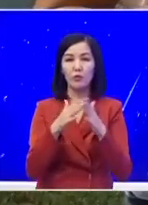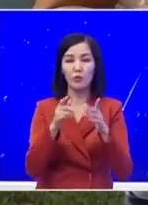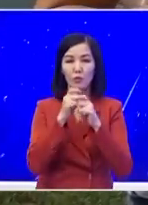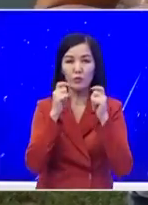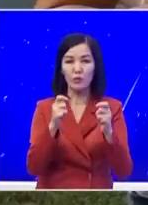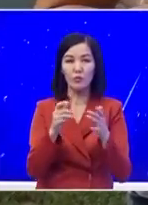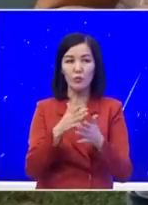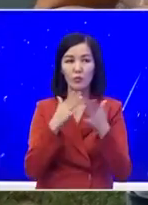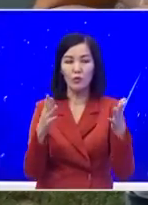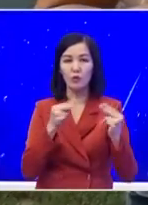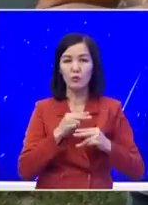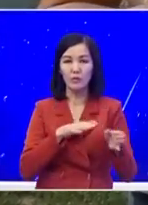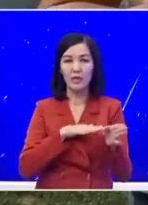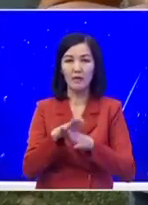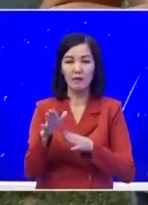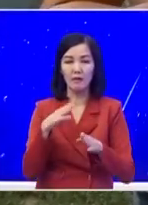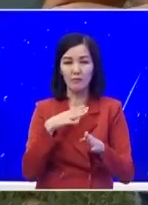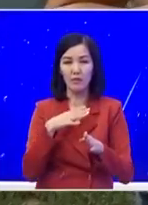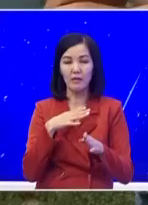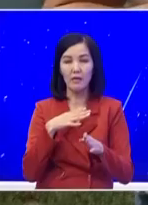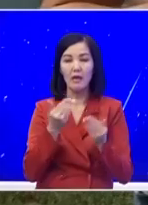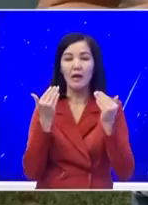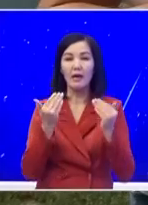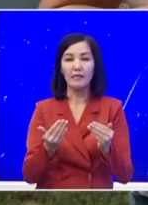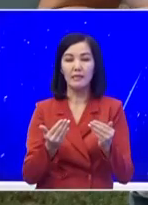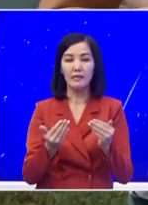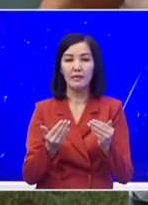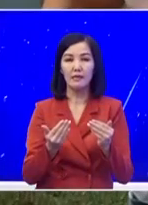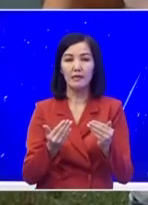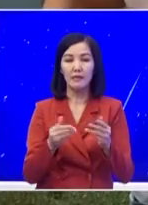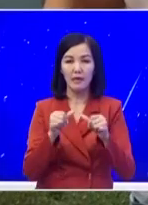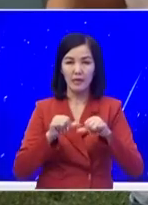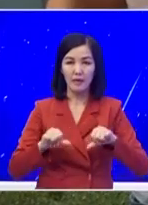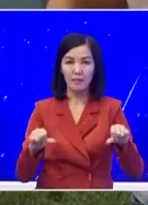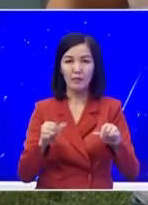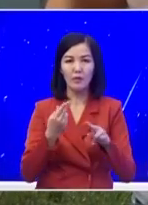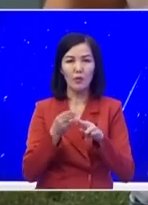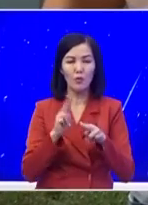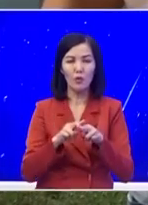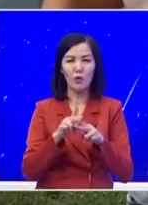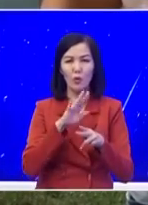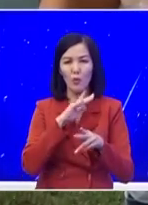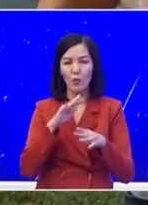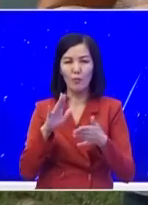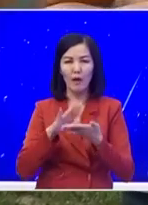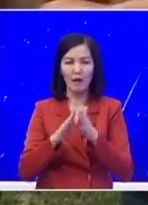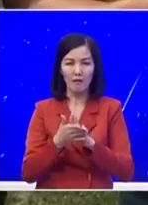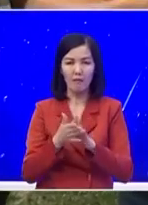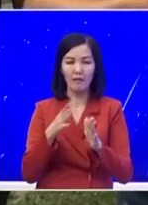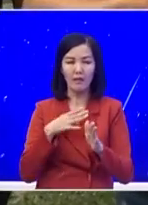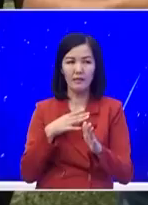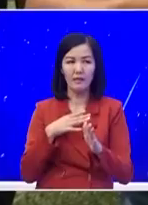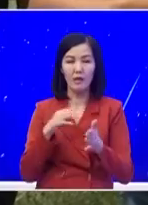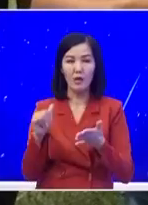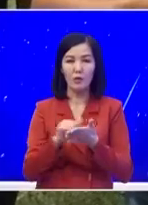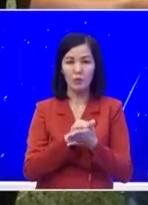үлкен жұмыстар атқарылып жатыр. Қазірна комиссия мүшесі өте көп ақылдасты. Сіздерге мына